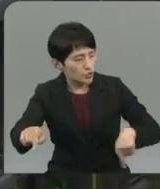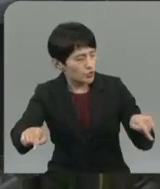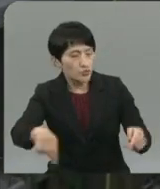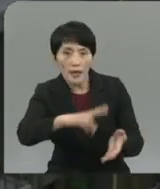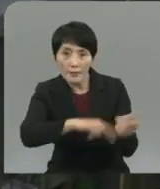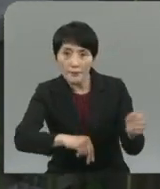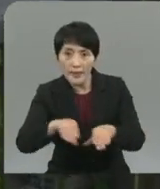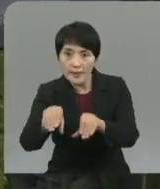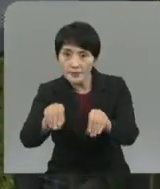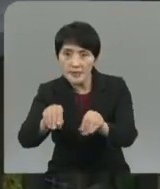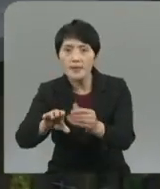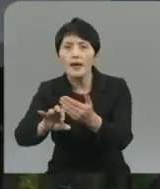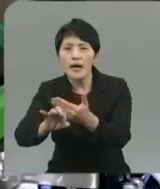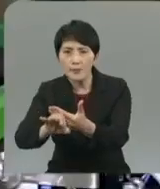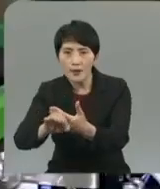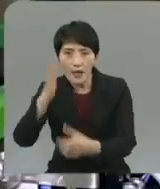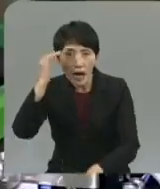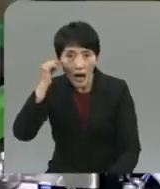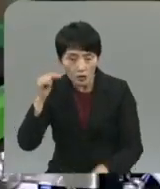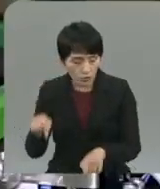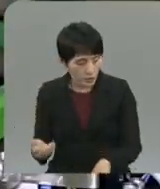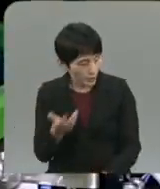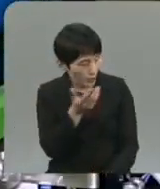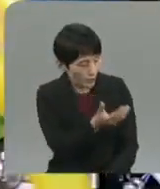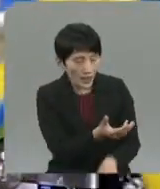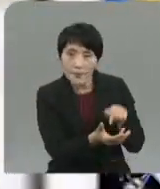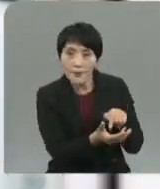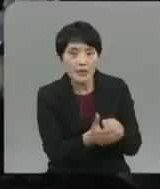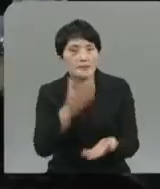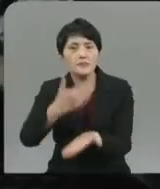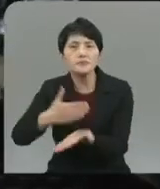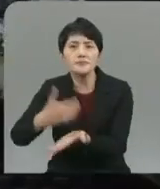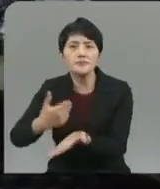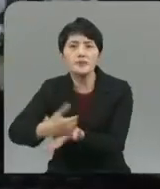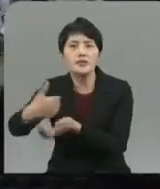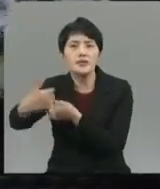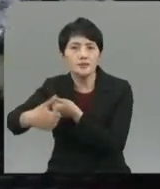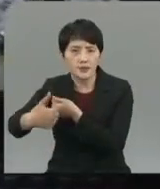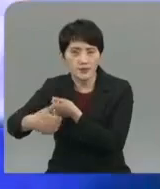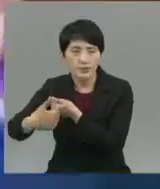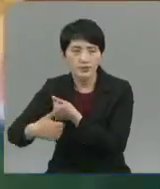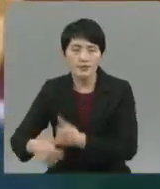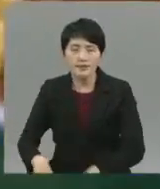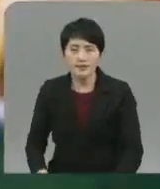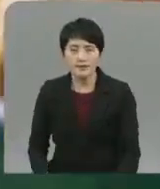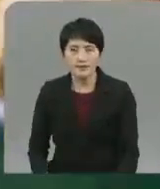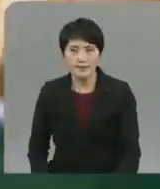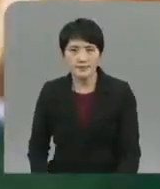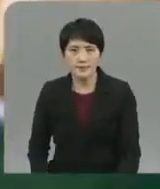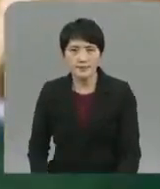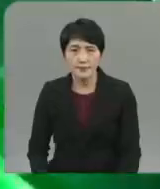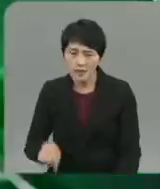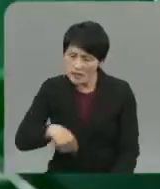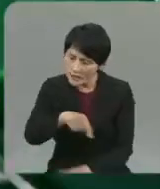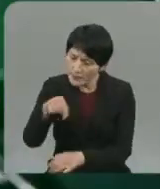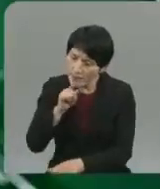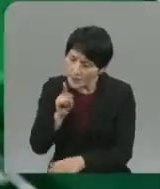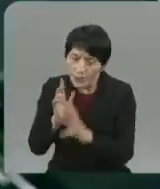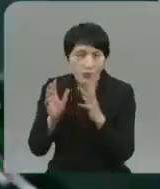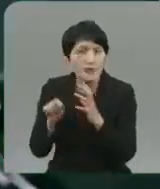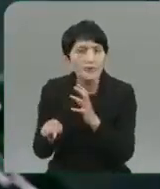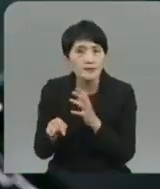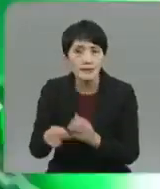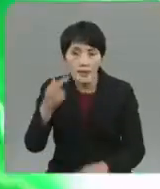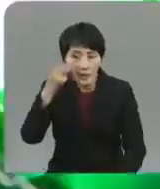有人月探査アルテミス計画に本格的に参加すると発表しました韓国は